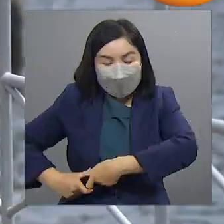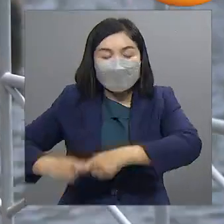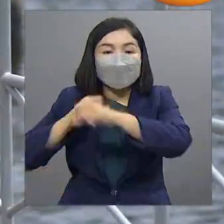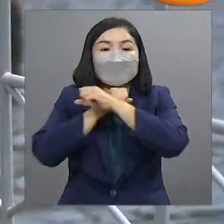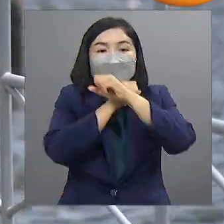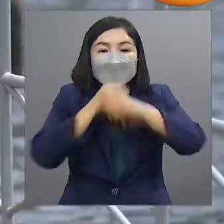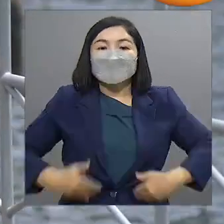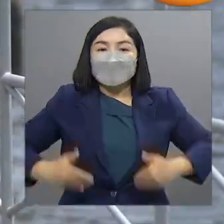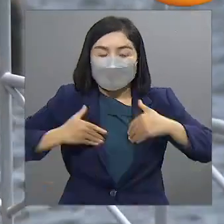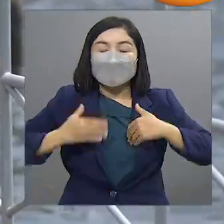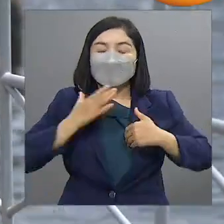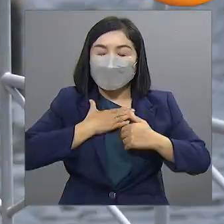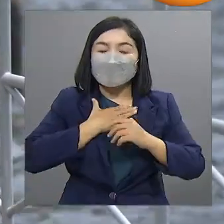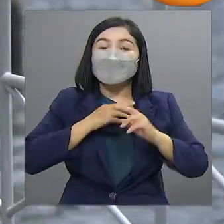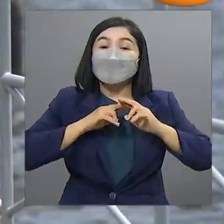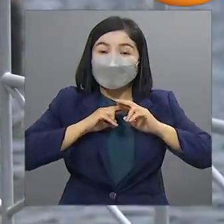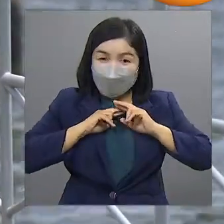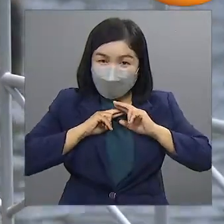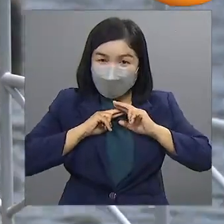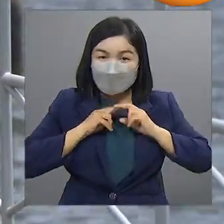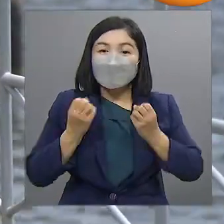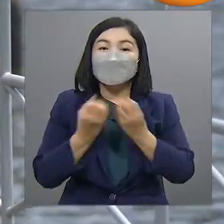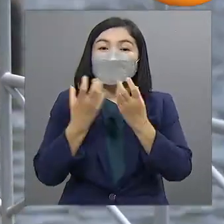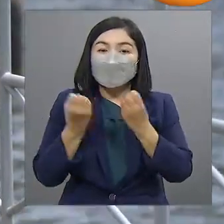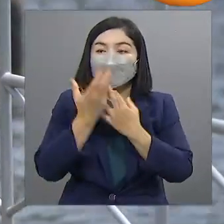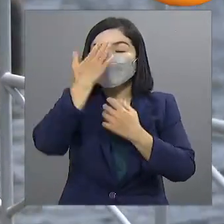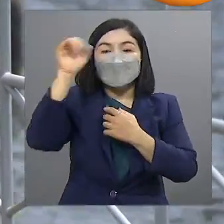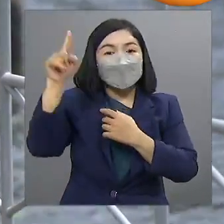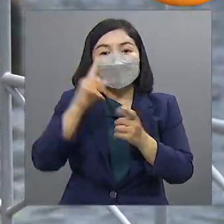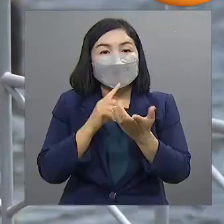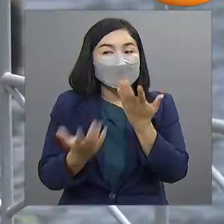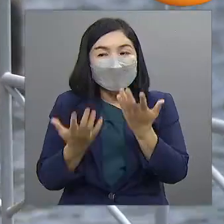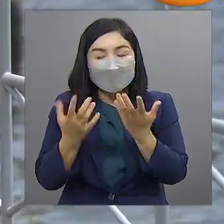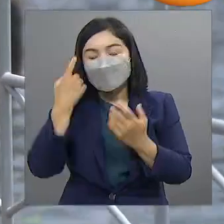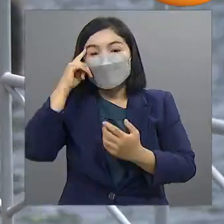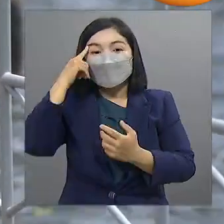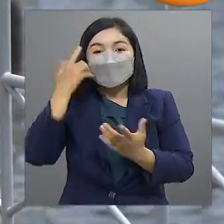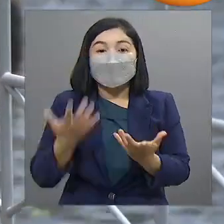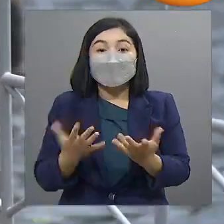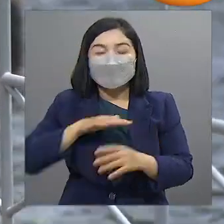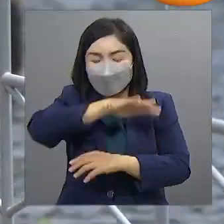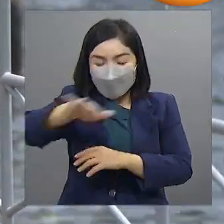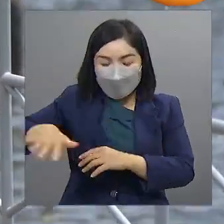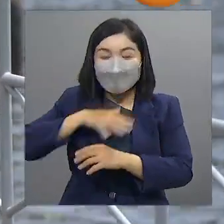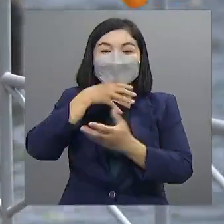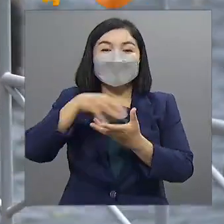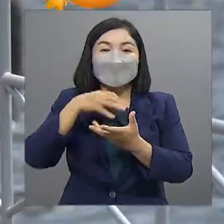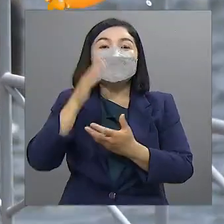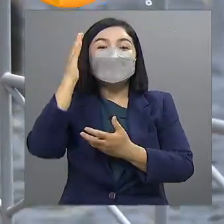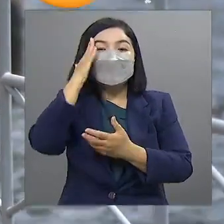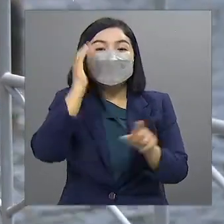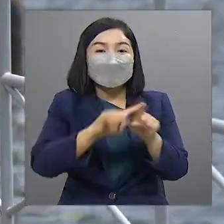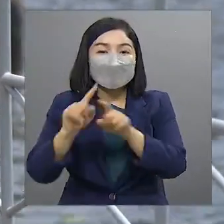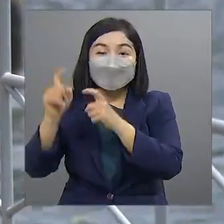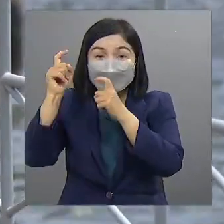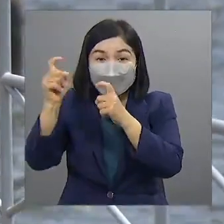พื่อความปลอดภัยของชีวิตและทรัพย์สินของเรานั่นเองค่ะและนี่ก็คือรู้สู้ภัยทั้งหมดของเราในวันนี้นะคะติดตามรู้สู้ภัยได้ใหม่ทุกวันเ